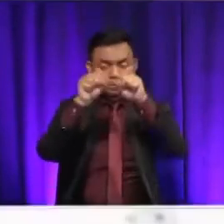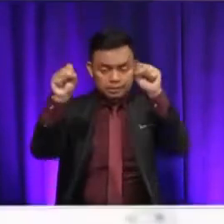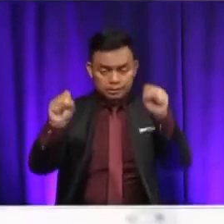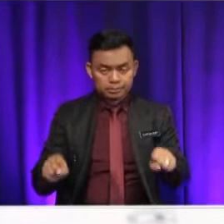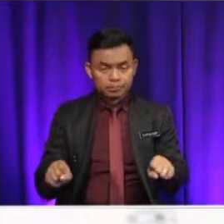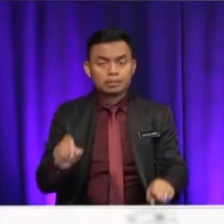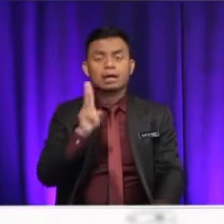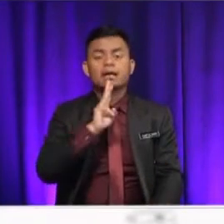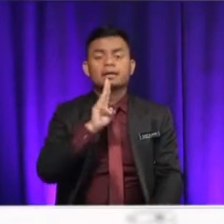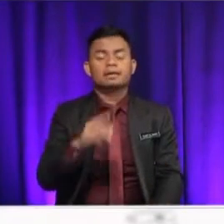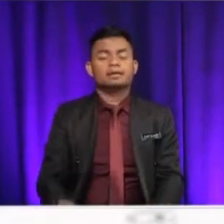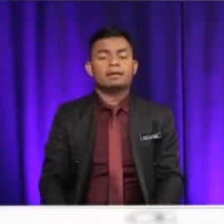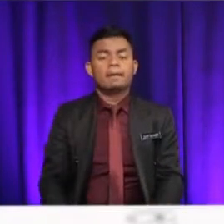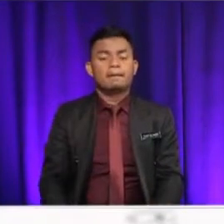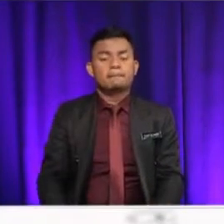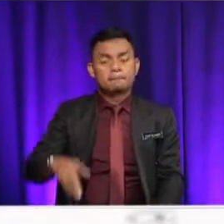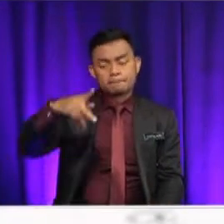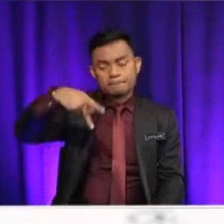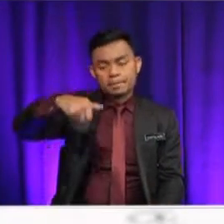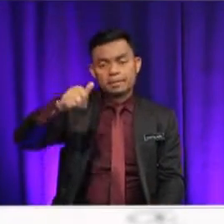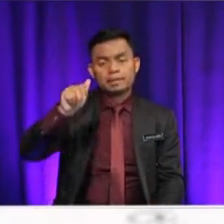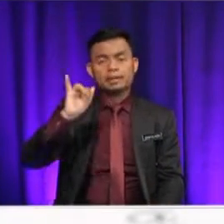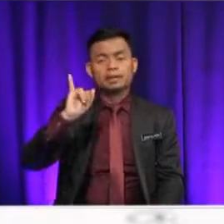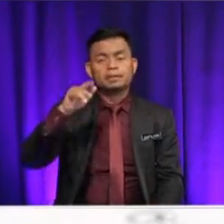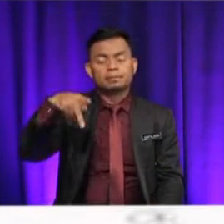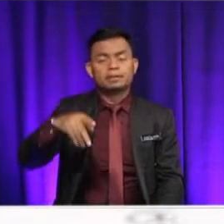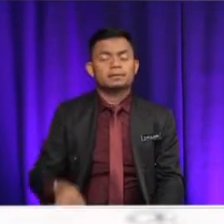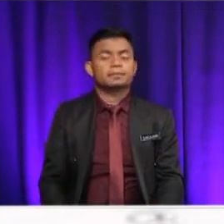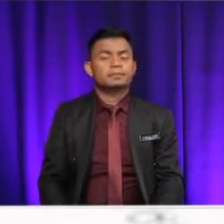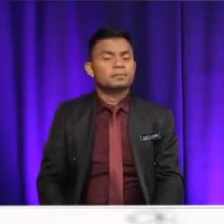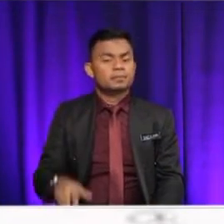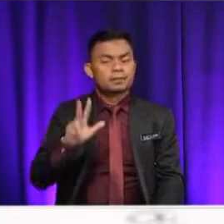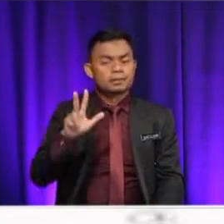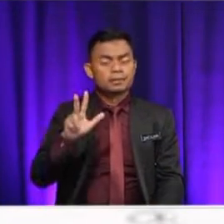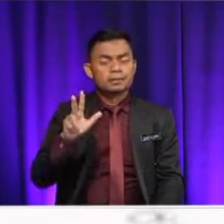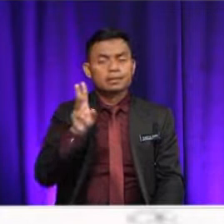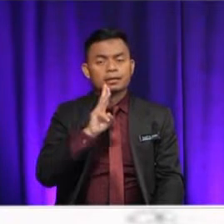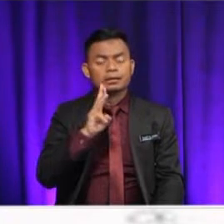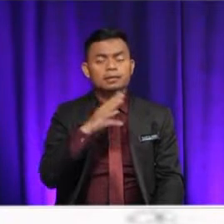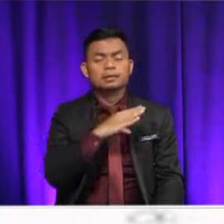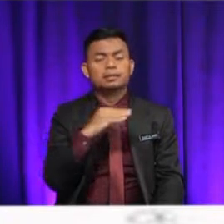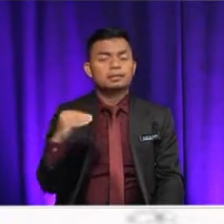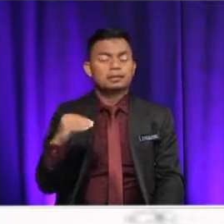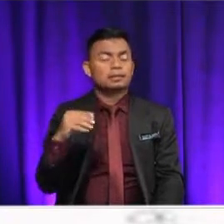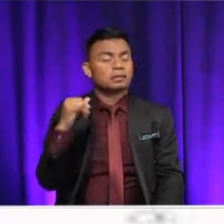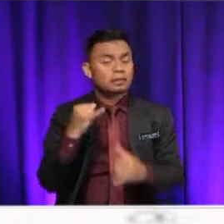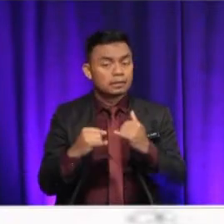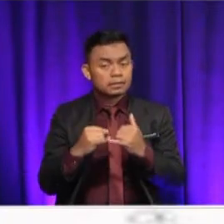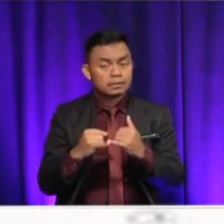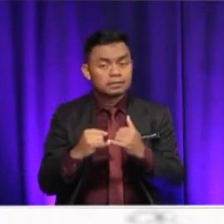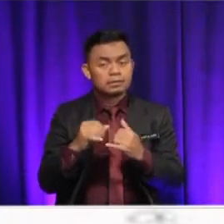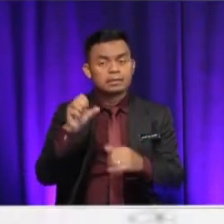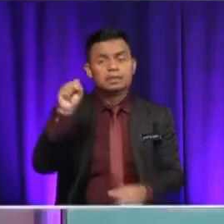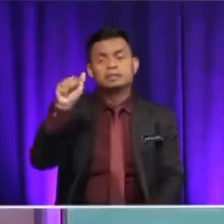perpaipan, yang ketiga sistem bekalan air dan yang keempat sistem sanitasi dan pembentungan.